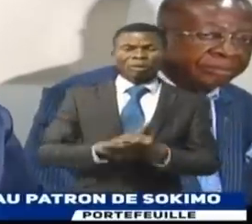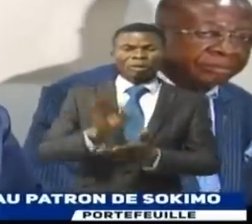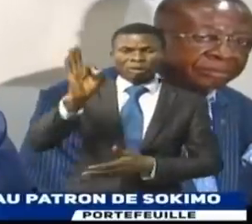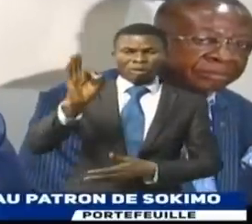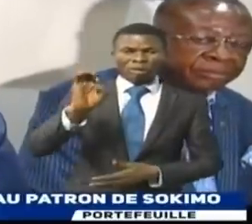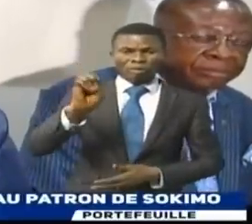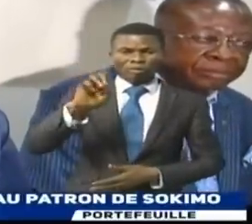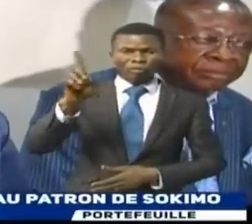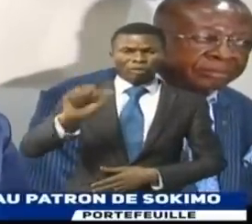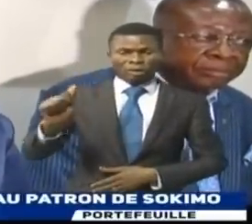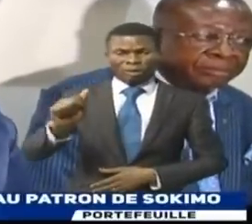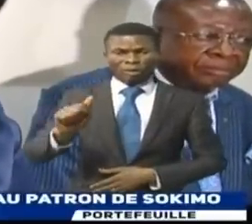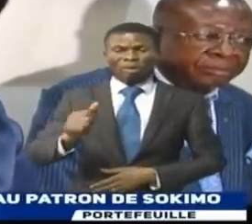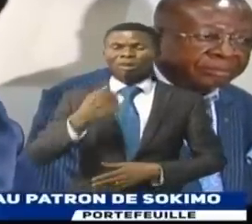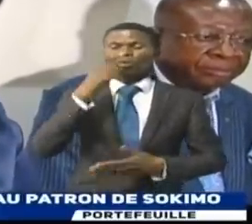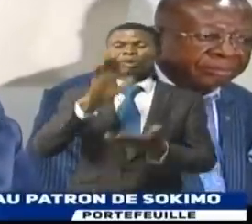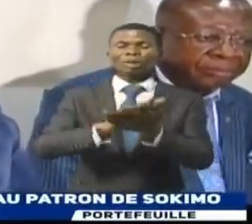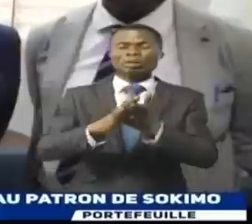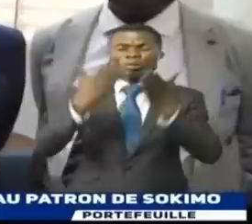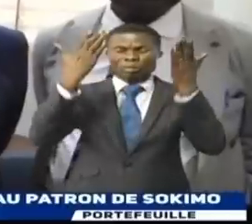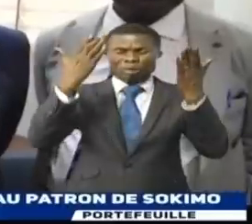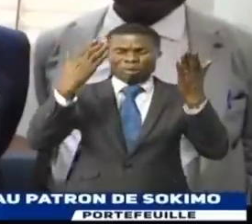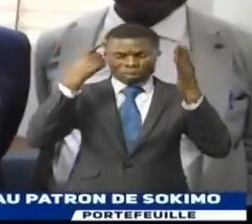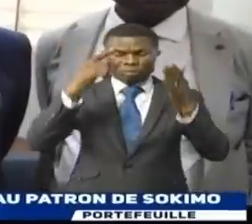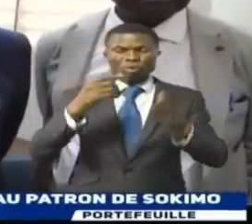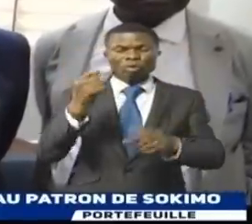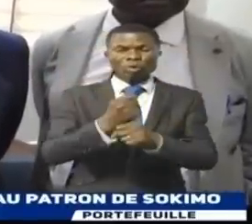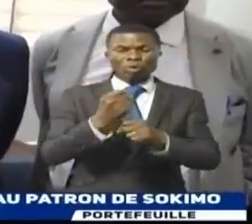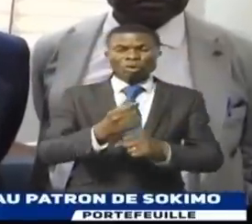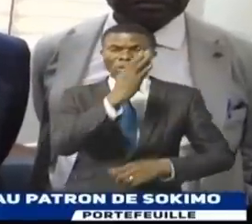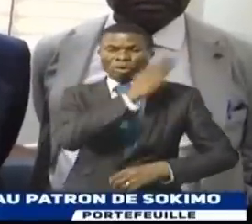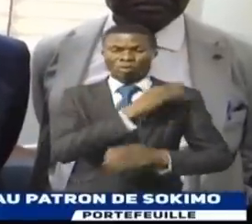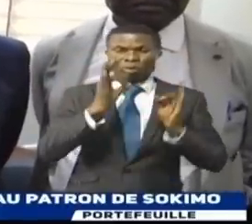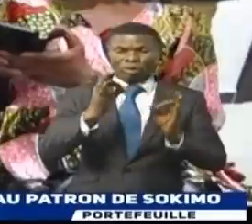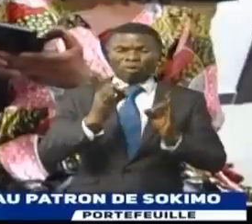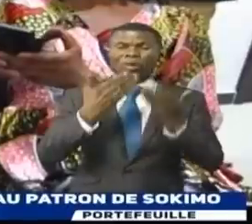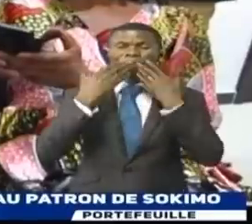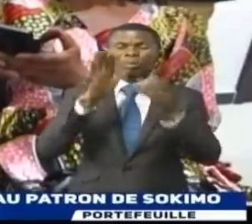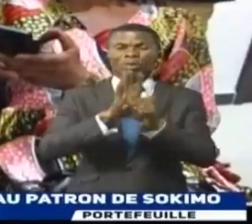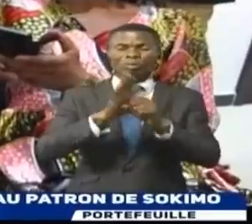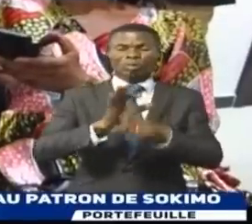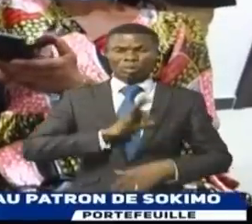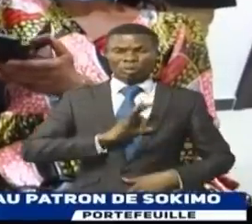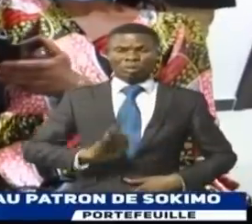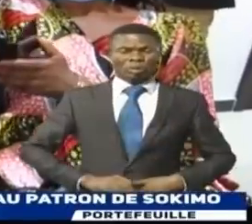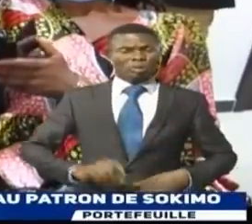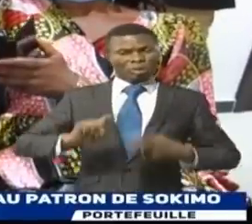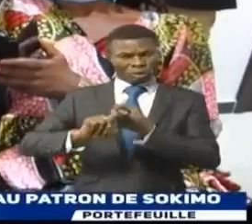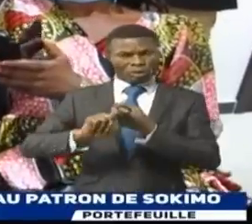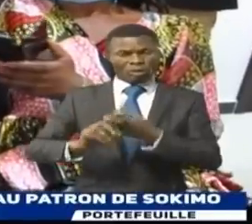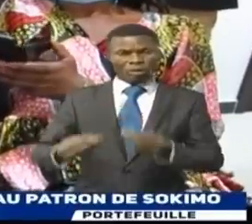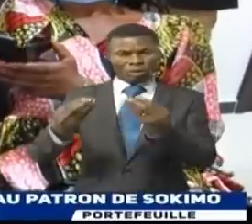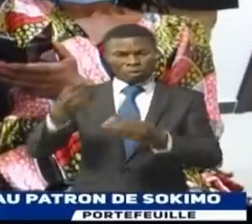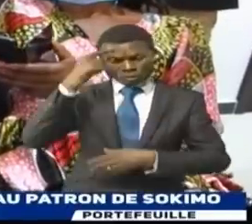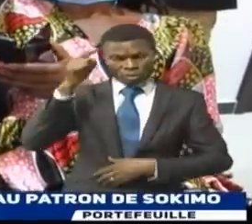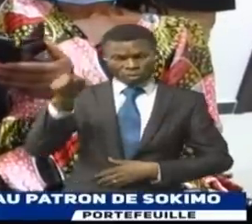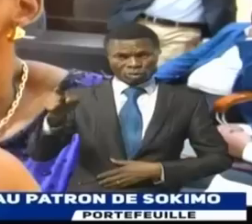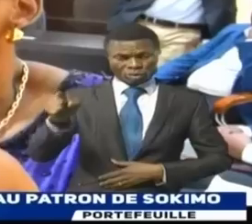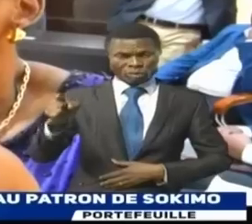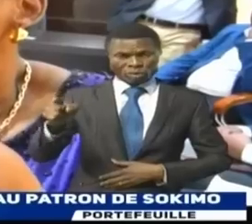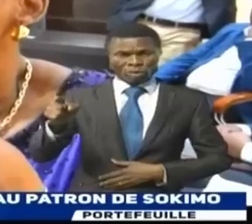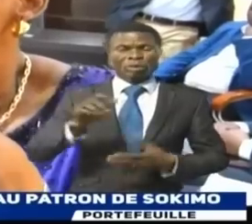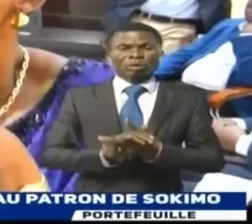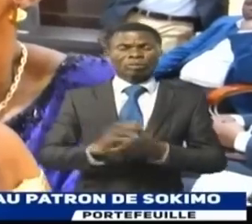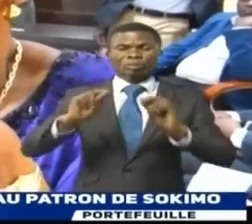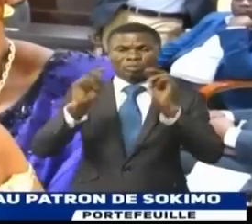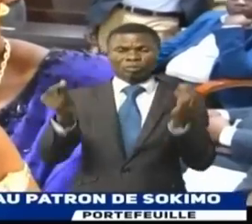pour ses nouveaux postes et a remercié le chef de l'État, Félix-Antoine Tshisekedi, pour la confiance placée en la